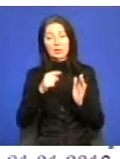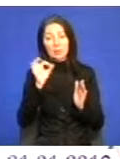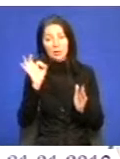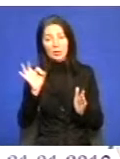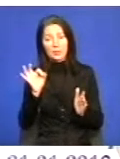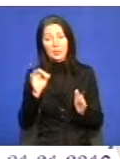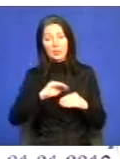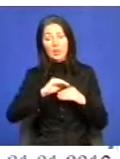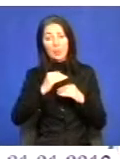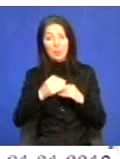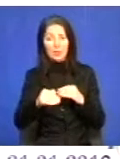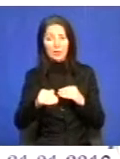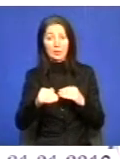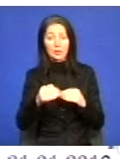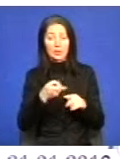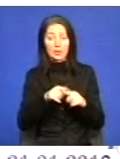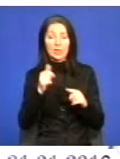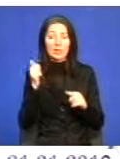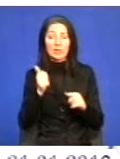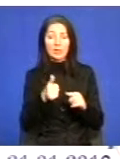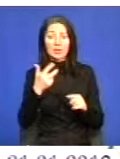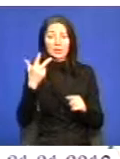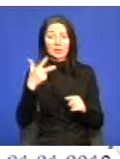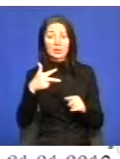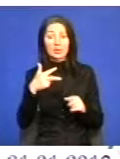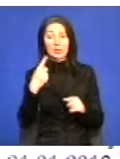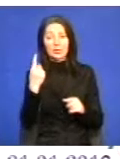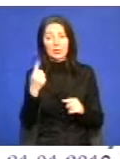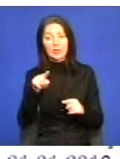76,0 при пороговому на цей тиждень